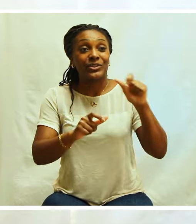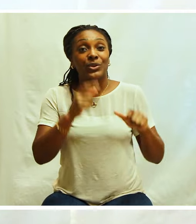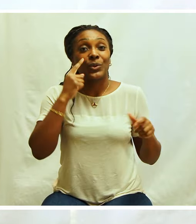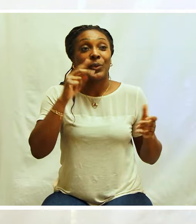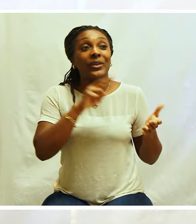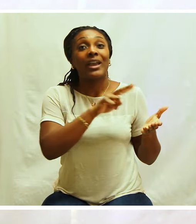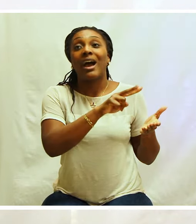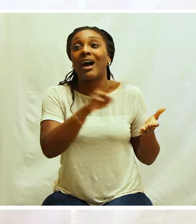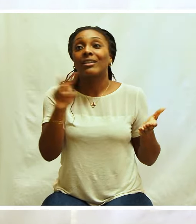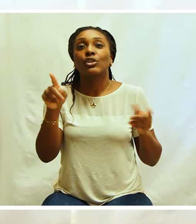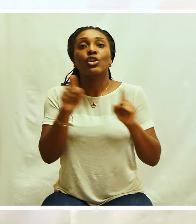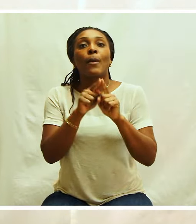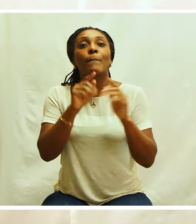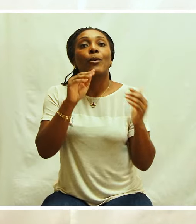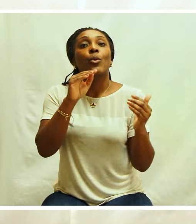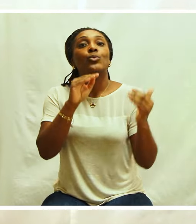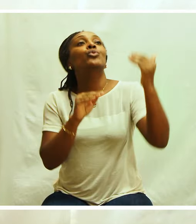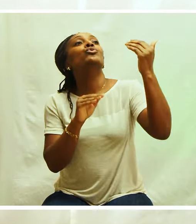vous-même. Amen.